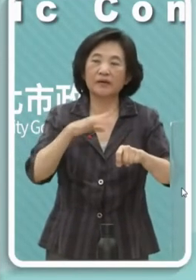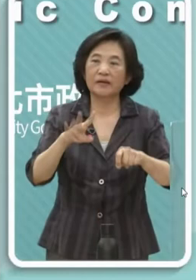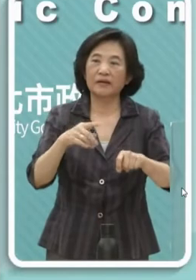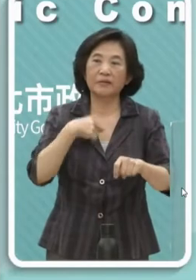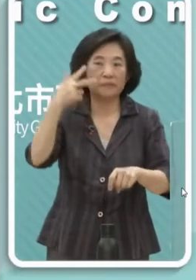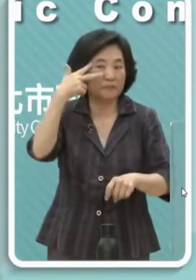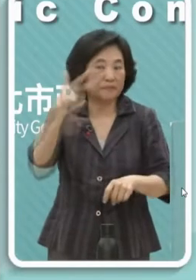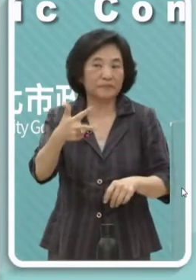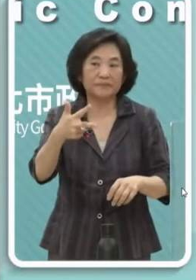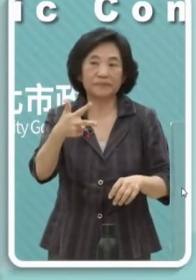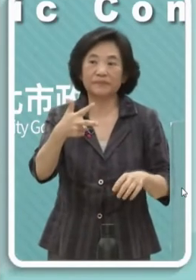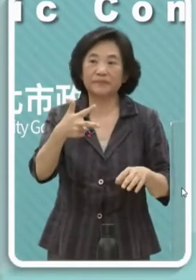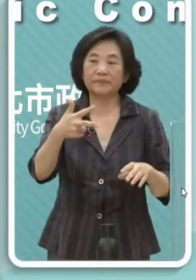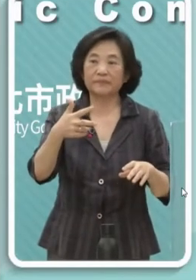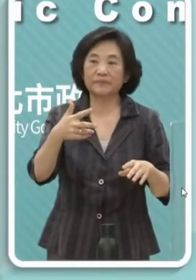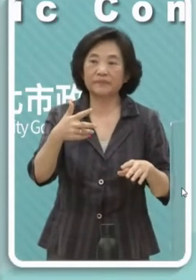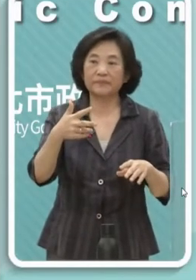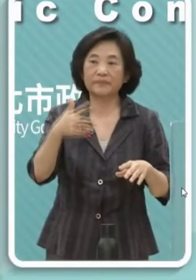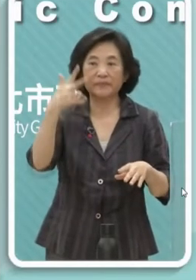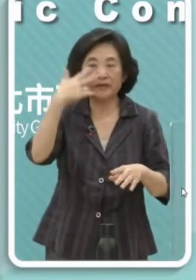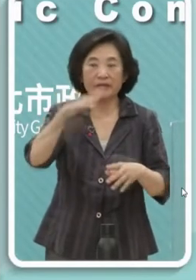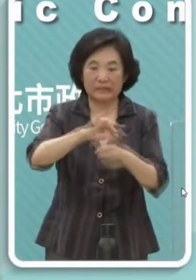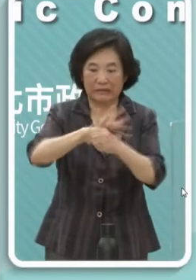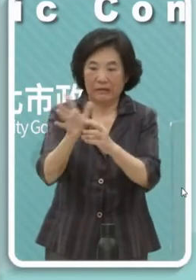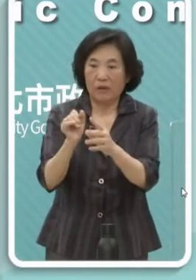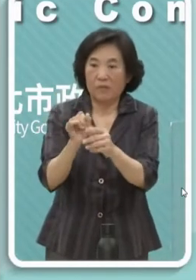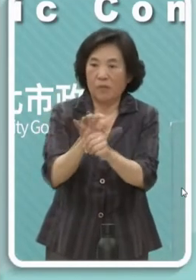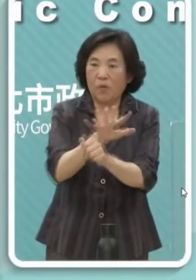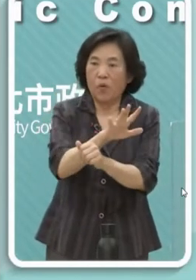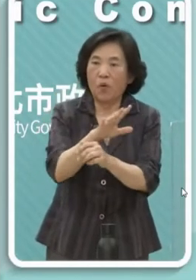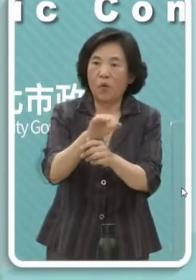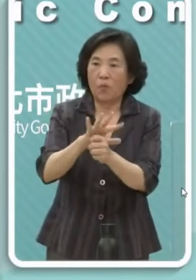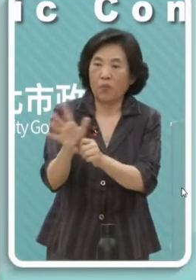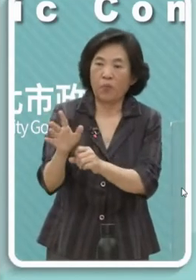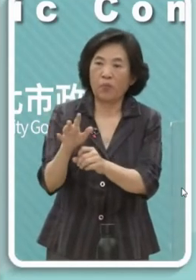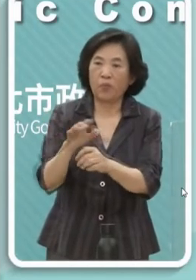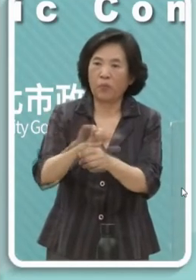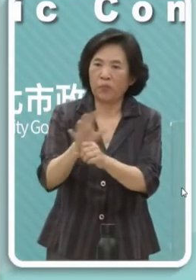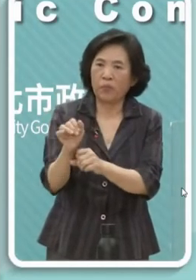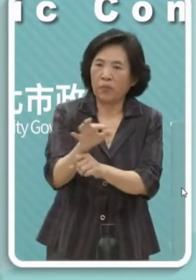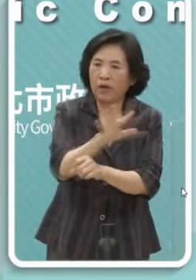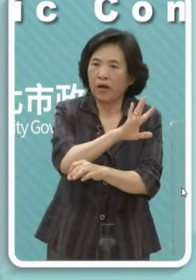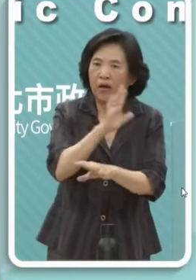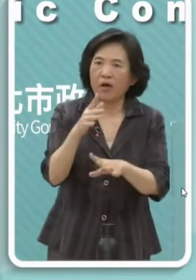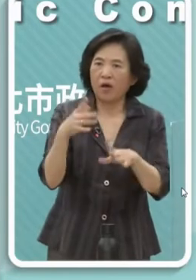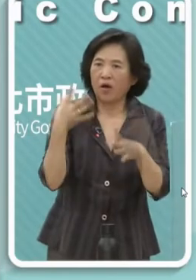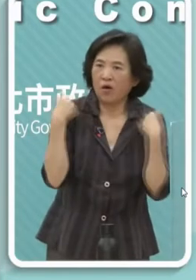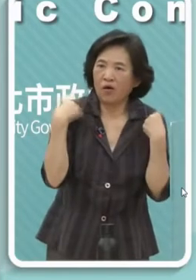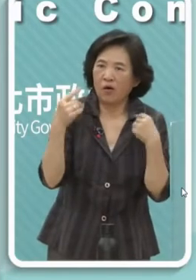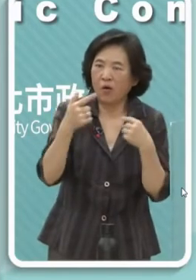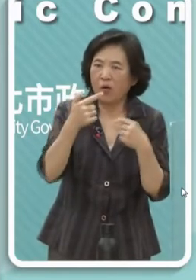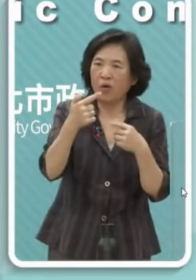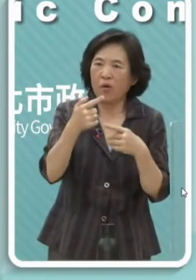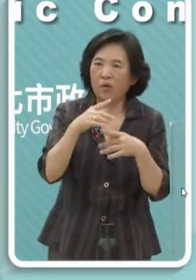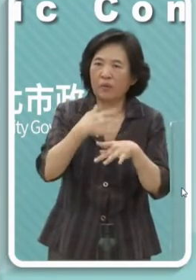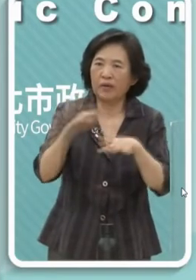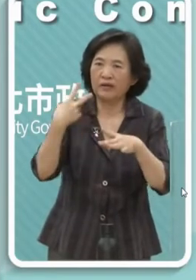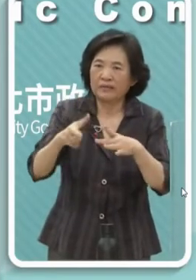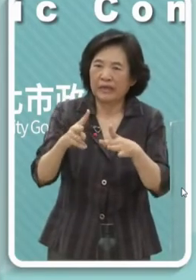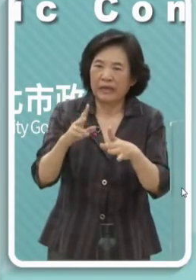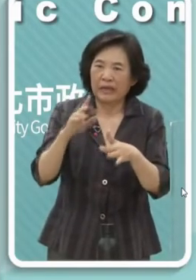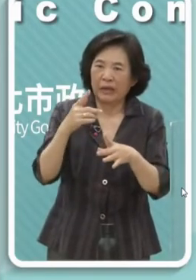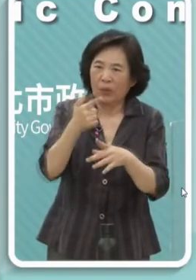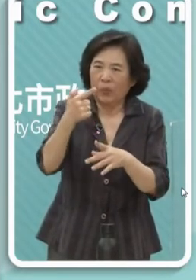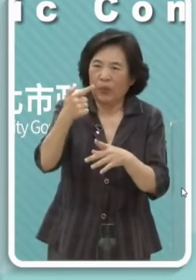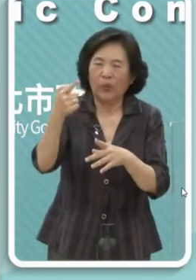个礼拜既然现在疫情还在高峰期的我们不想说这高峰期又一个波跌上去，所以